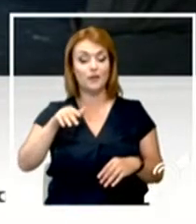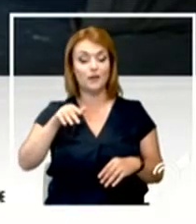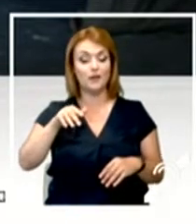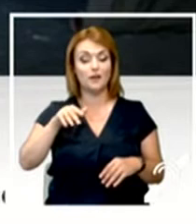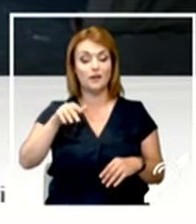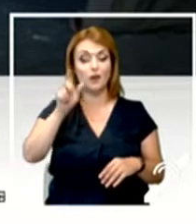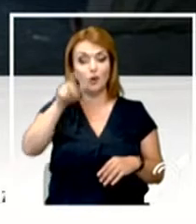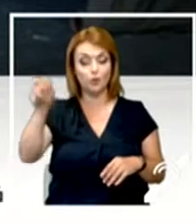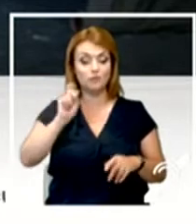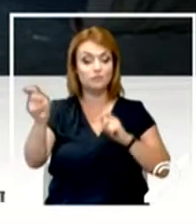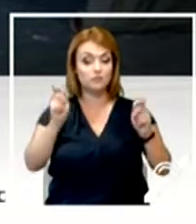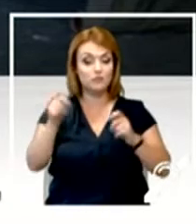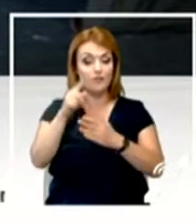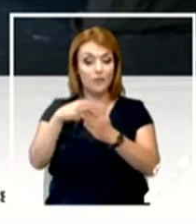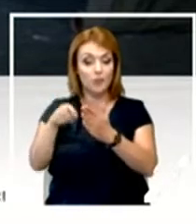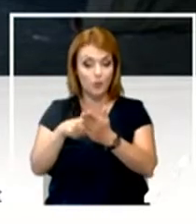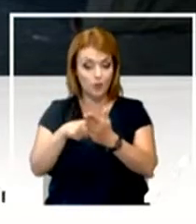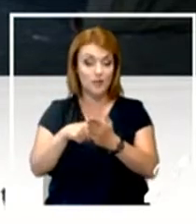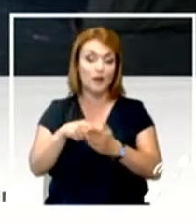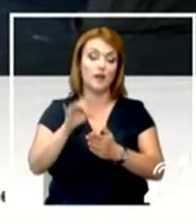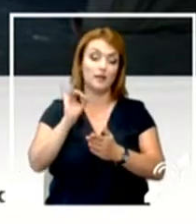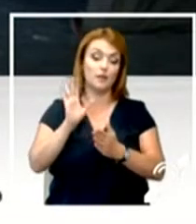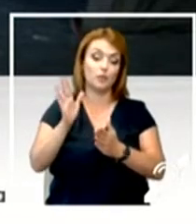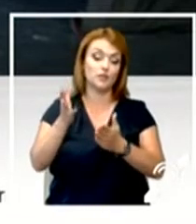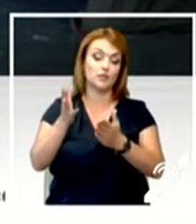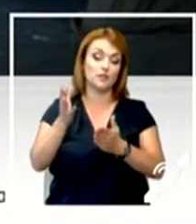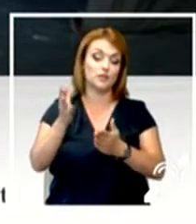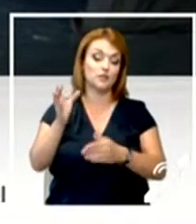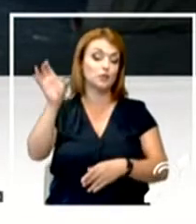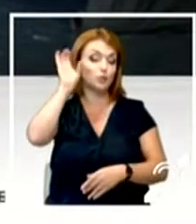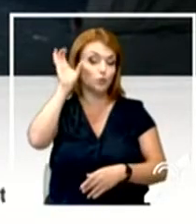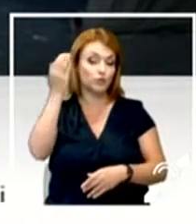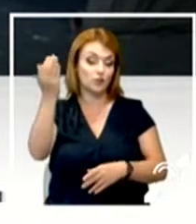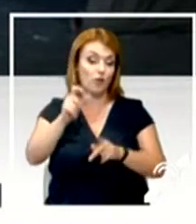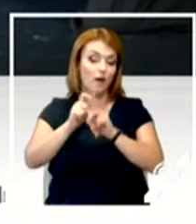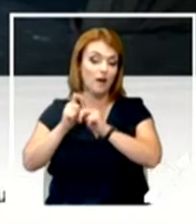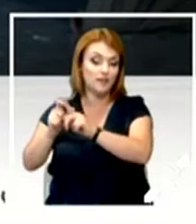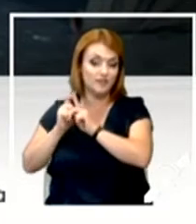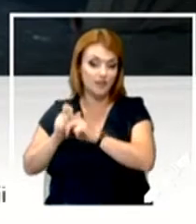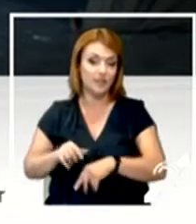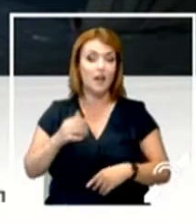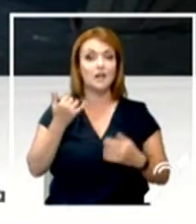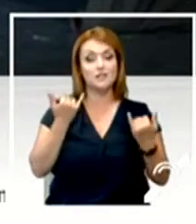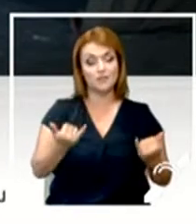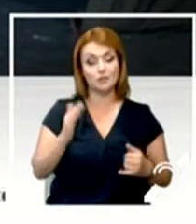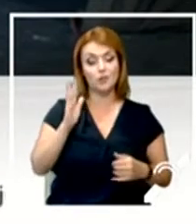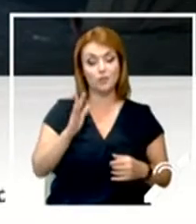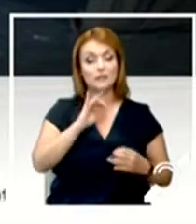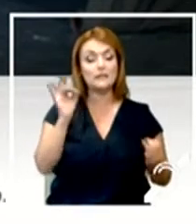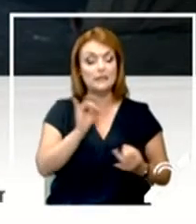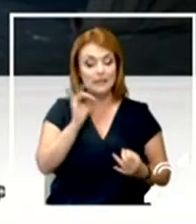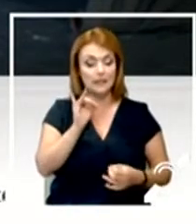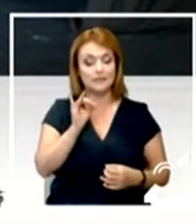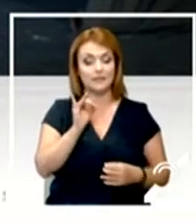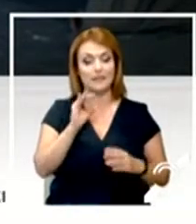Grecu, dar și a celor din sală. Așa cum spuneam mai devreme, organizatorii promit o seară de suflet, o seară a experiențelor, a lecțiilor de viață,